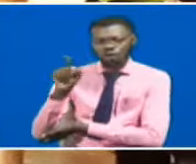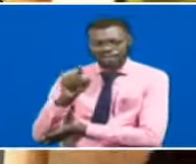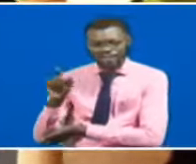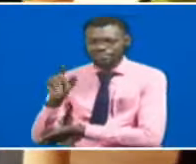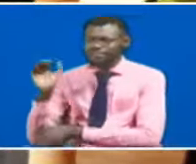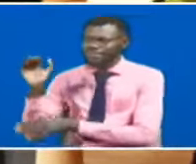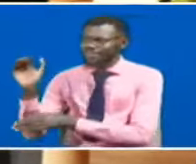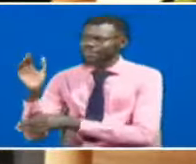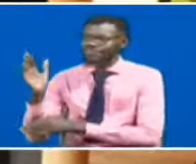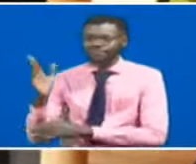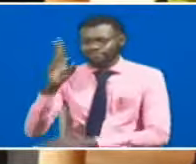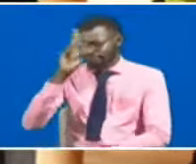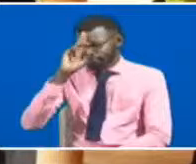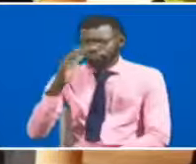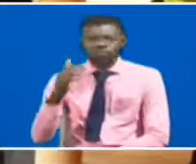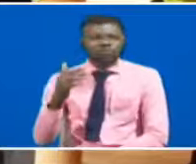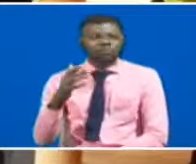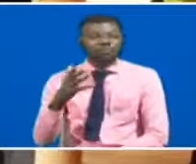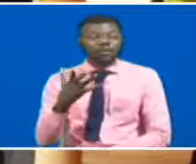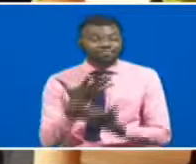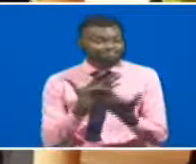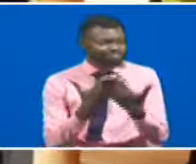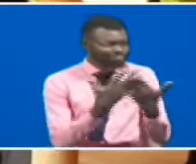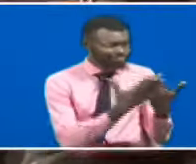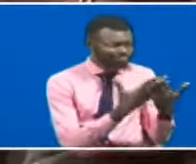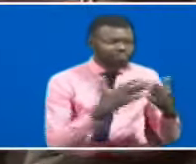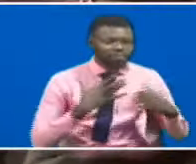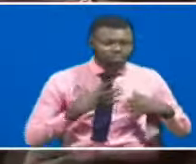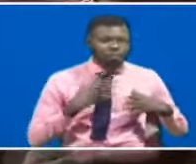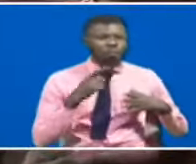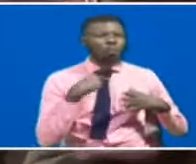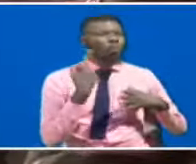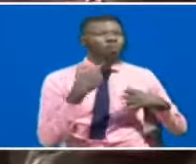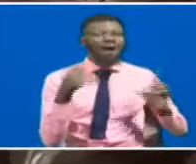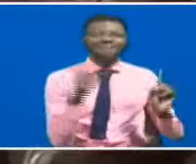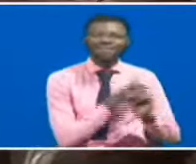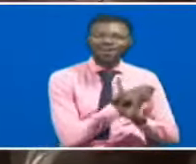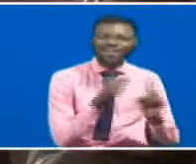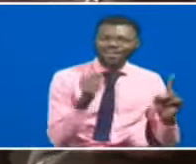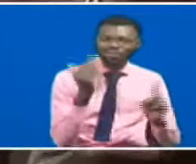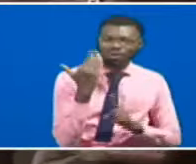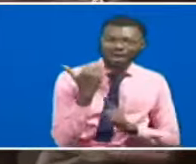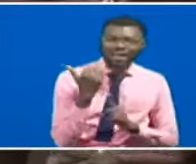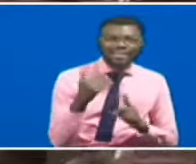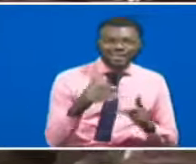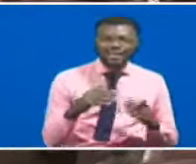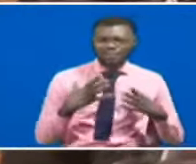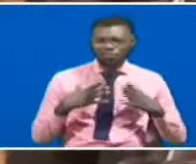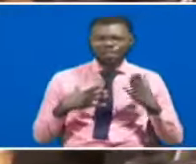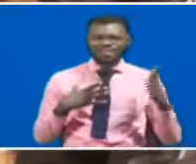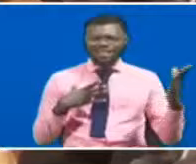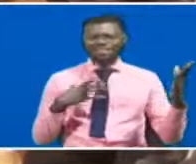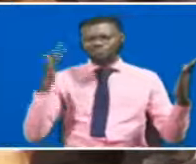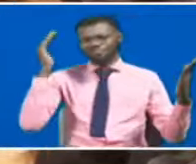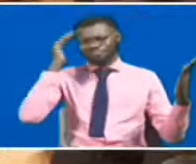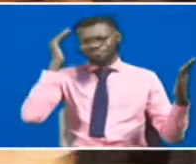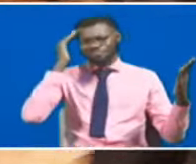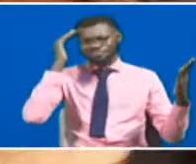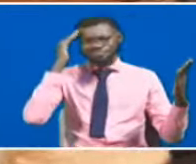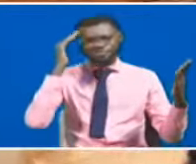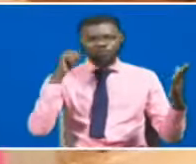kuchukua hatua haraka na kuwatia mbaroni waliotekeleza maovu hayo, kwani wamedai ni watu wanaojulikana.